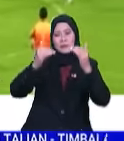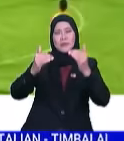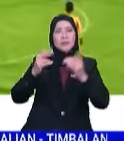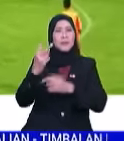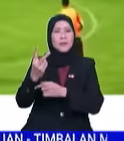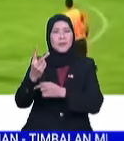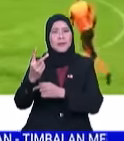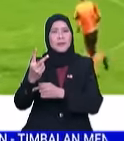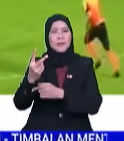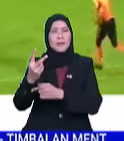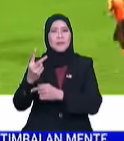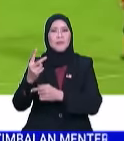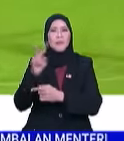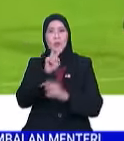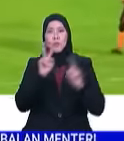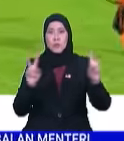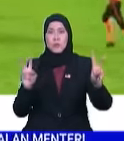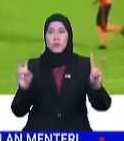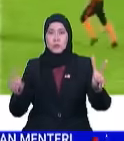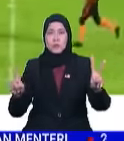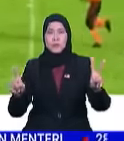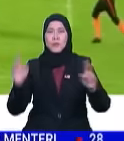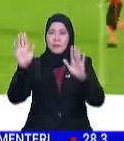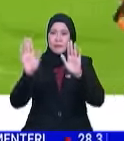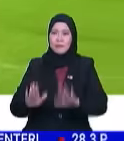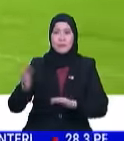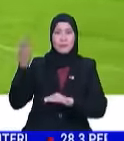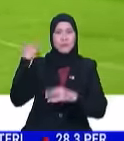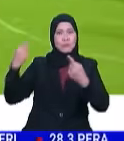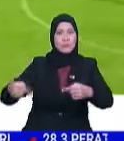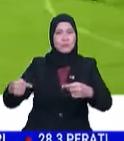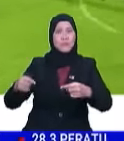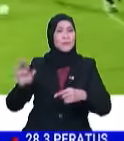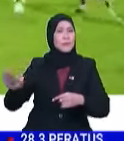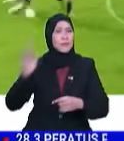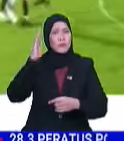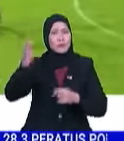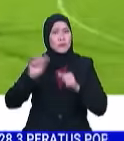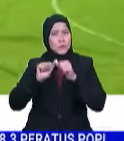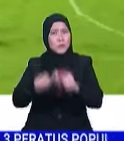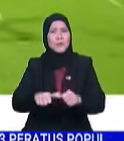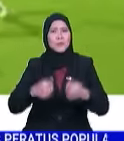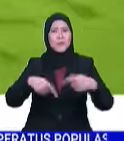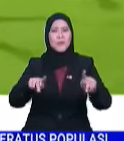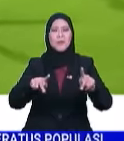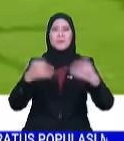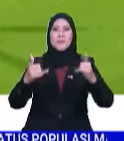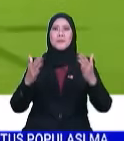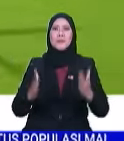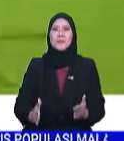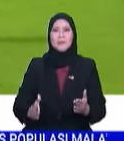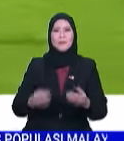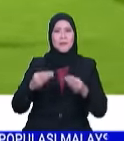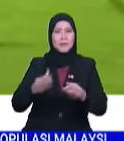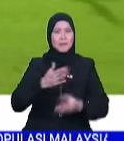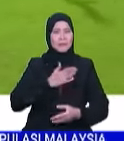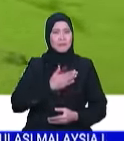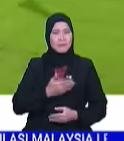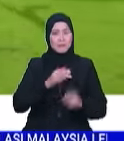FC 2-1 pada perlawanan Ahad lalu. Jelasnya, dia akan terus memberi peluang kepada pemain yang memberi